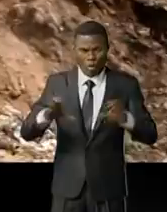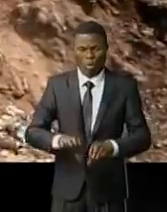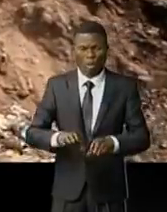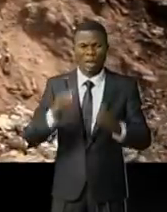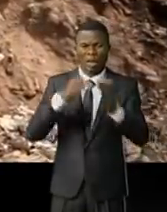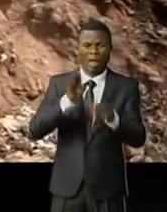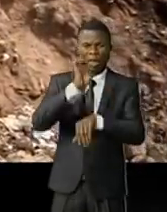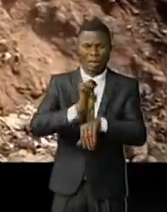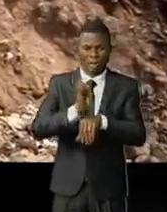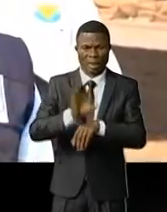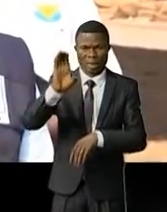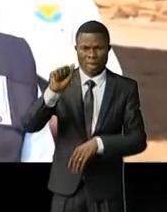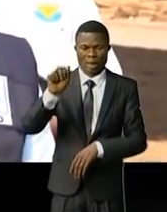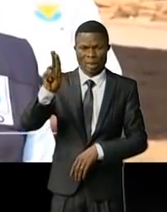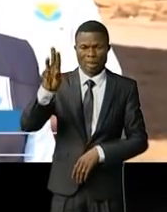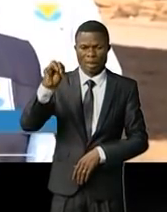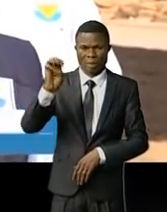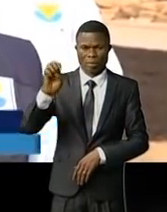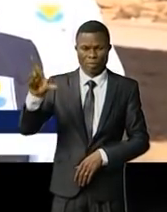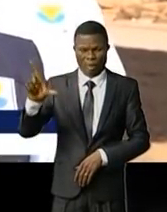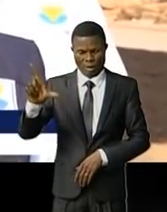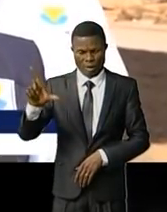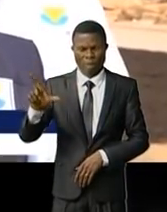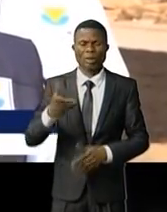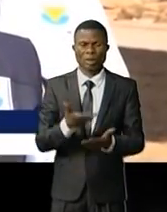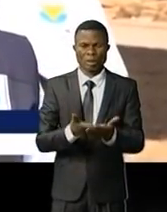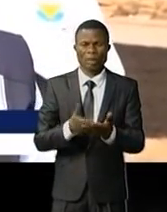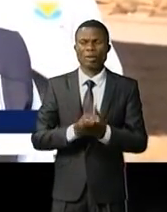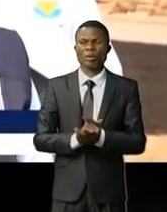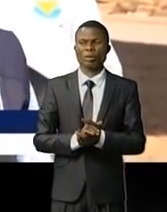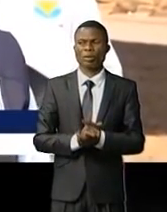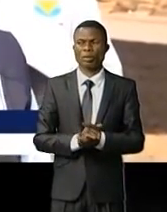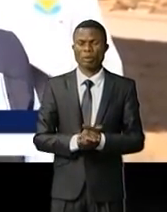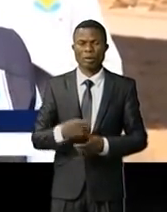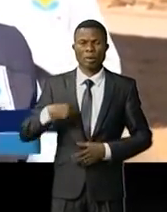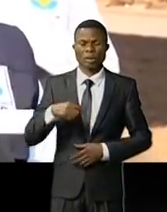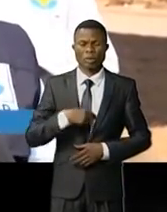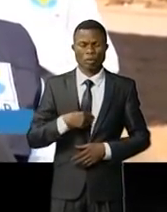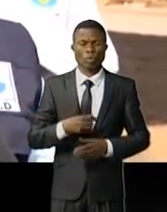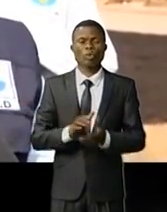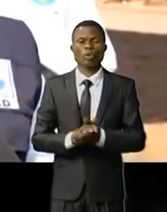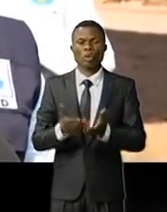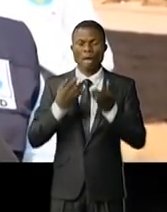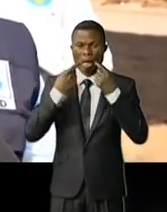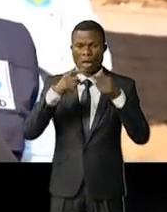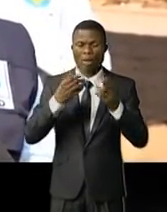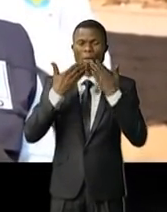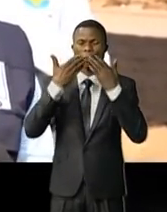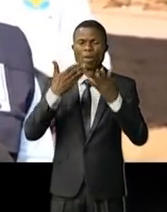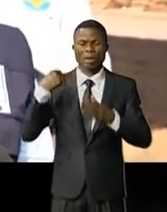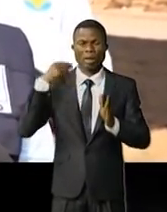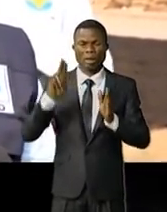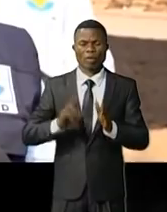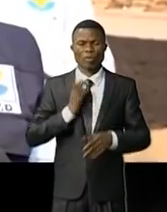Carmel de la 30e CPECO. D'abord remercier le chef de l'État, le président de la République. Nous voudrons remercier le gouvernement